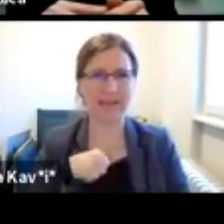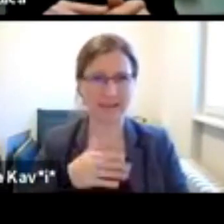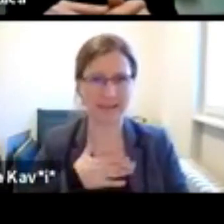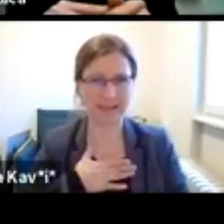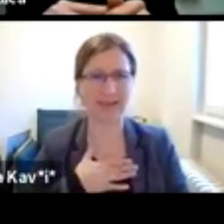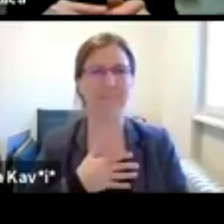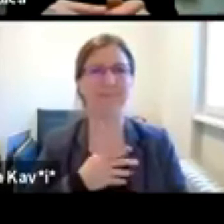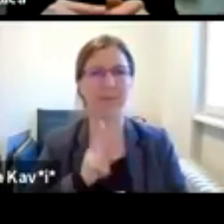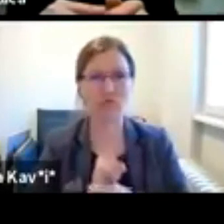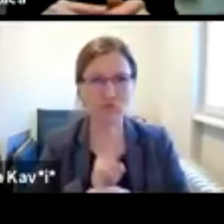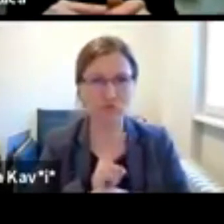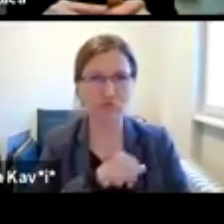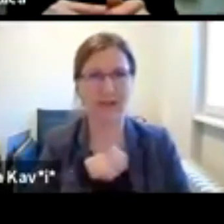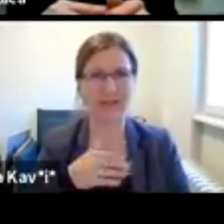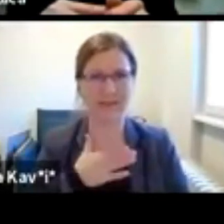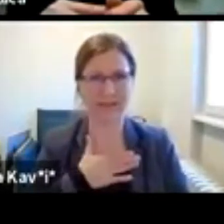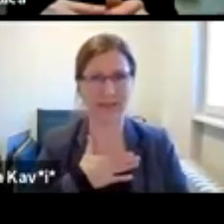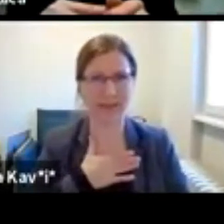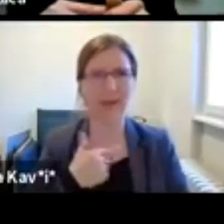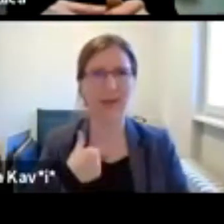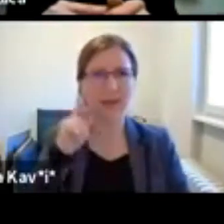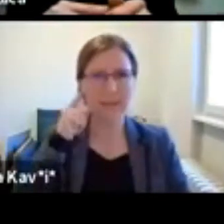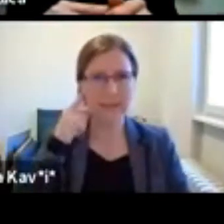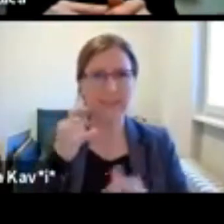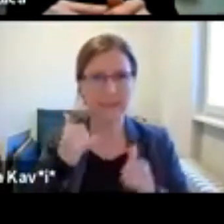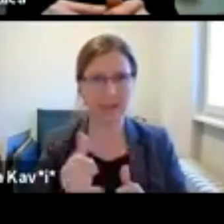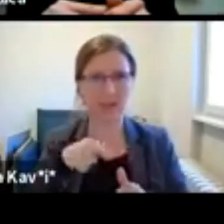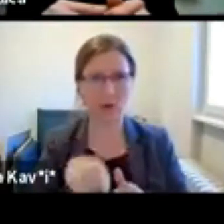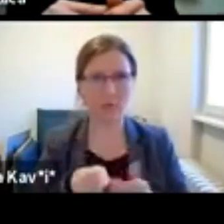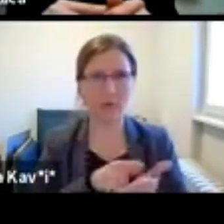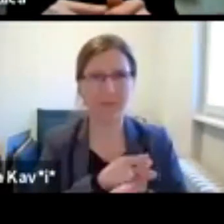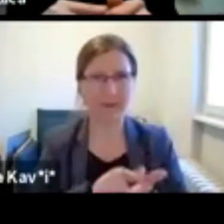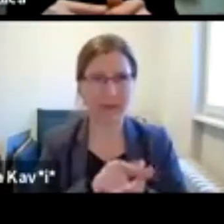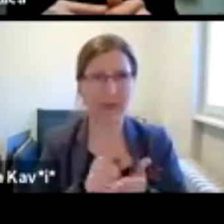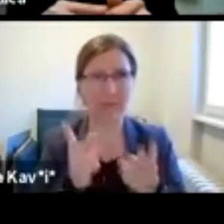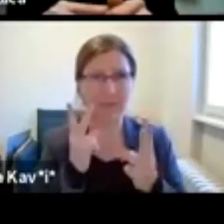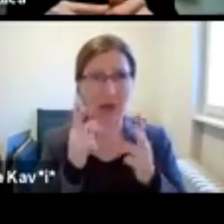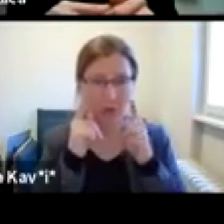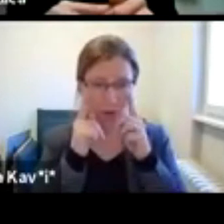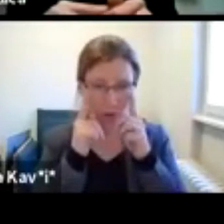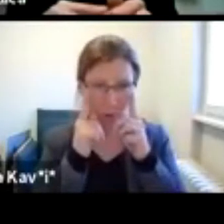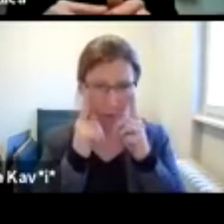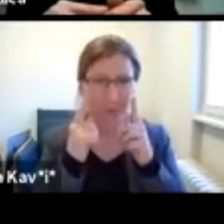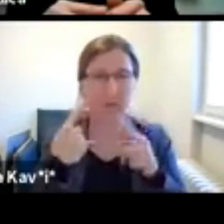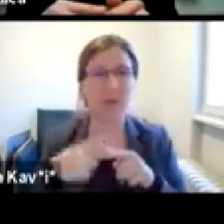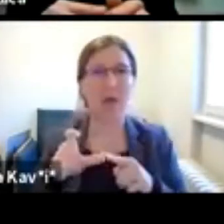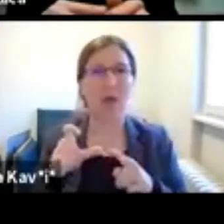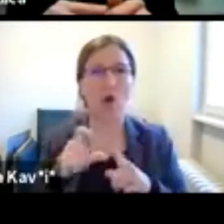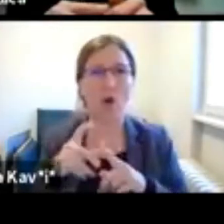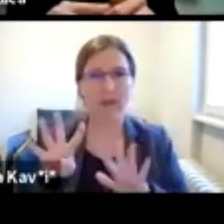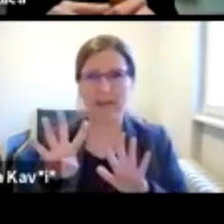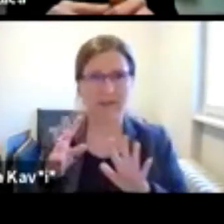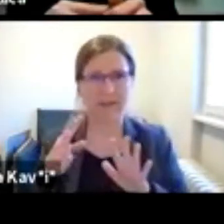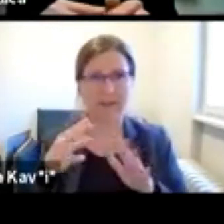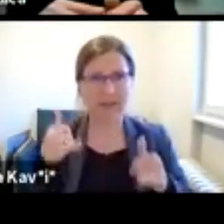je sada jedno baš prelomno vrijeme oko tog dijela COVID-a, jer ono je oko nas. Sačuvajte